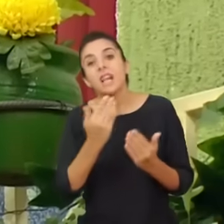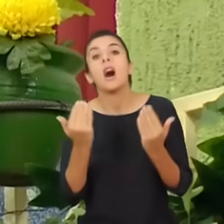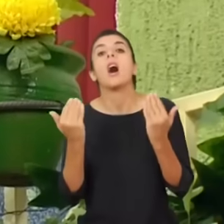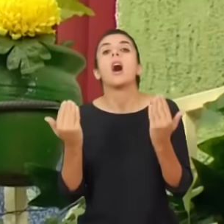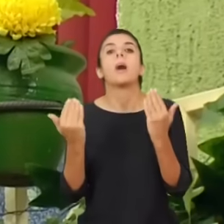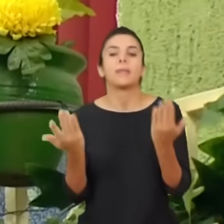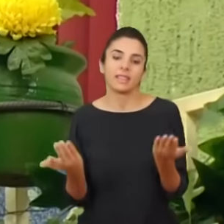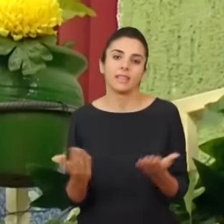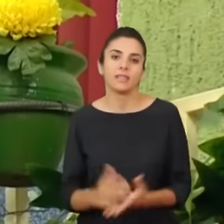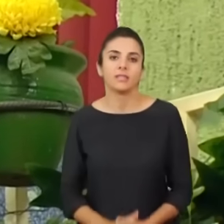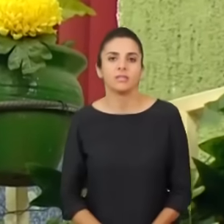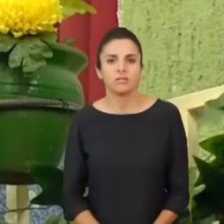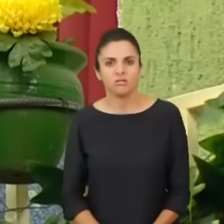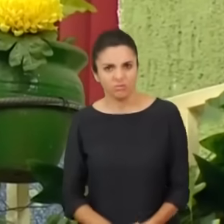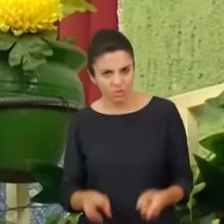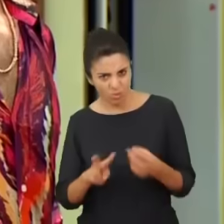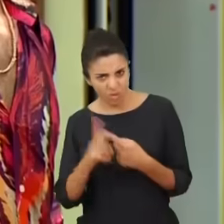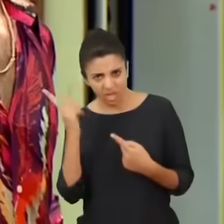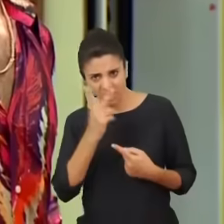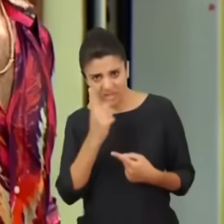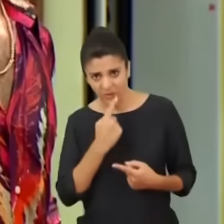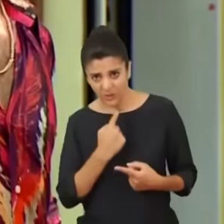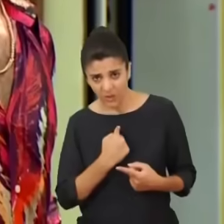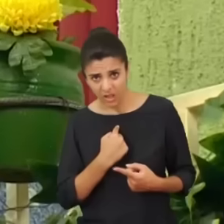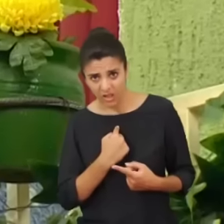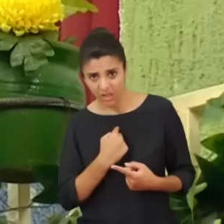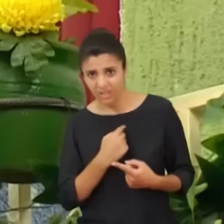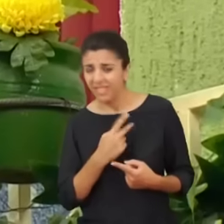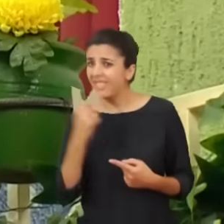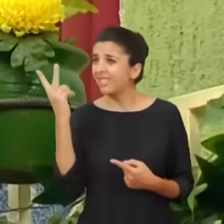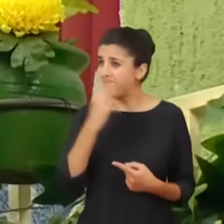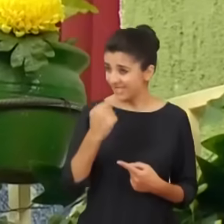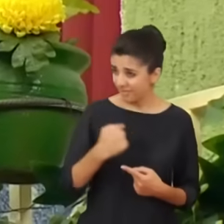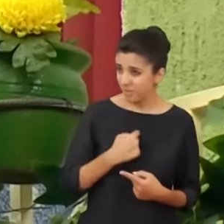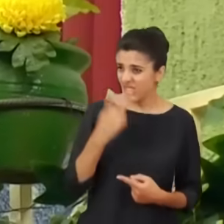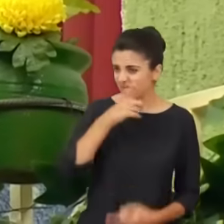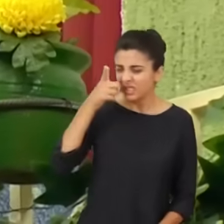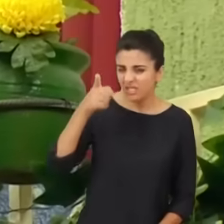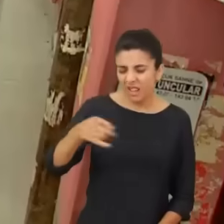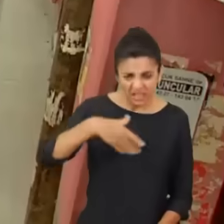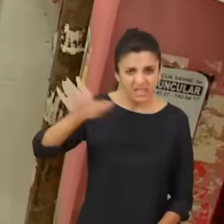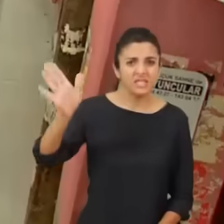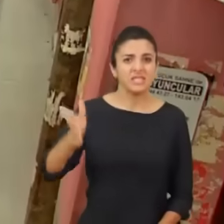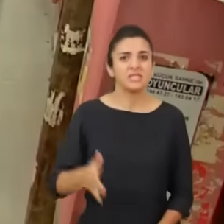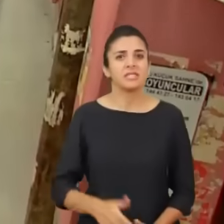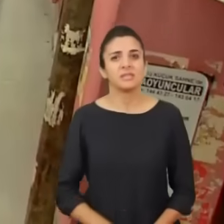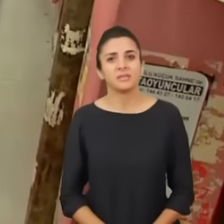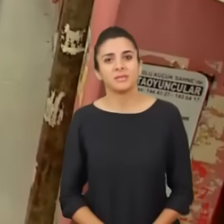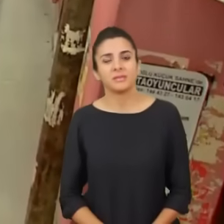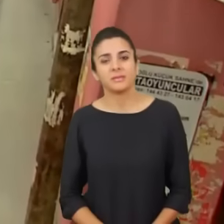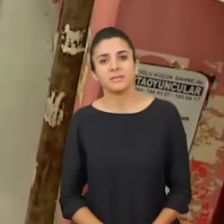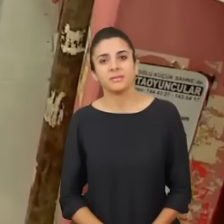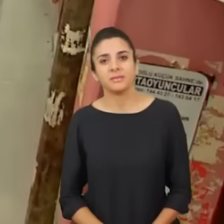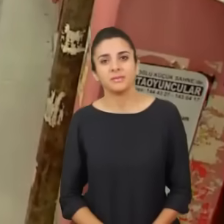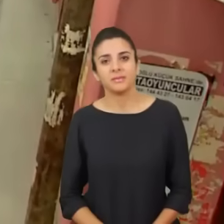Amin diyelim. Nurten teyze mi? Ha. Teyze sensin Ergun, tamam mı? Balkondan içeri